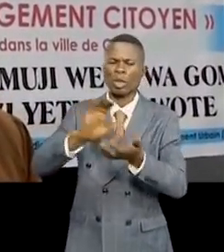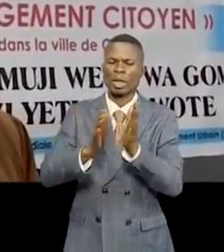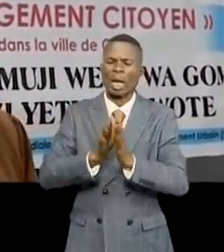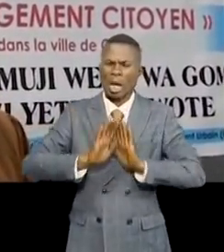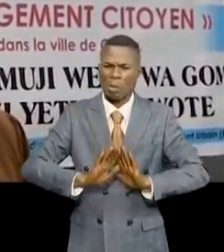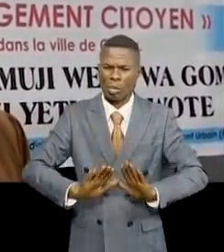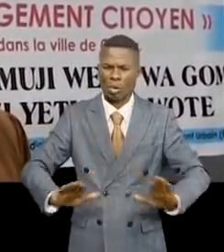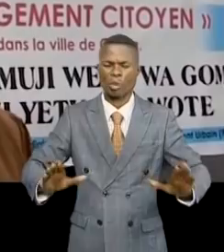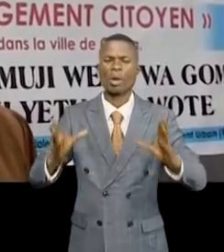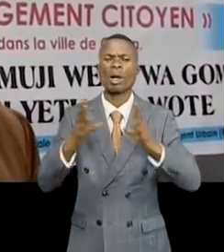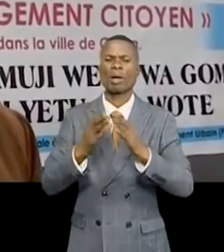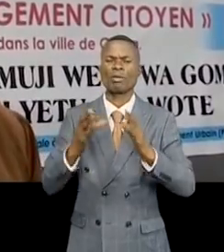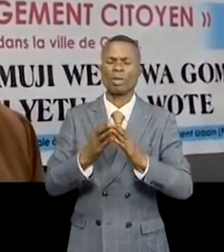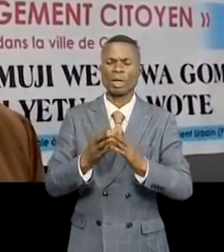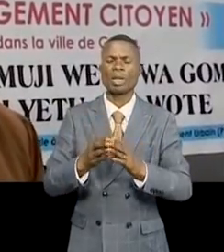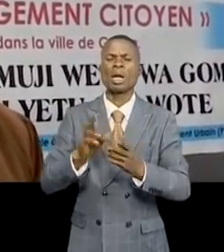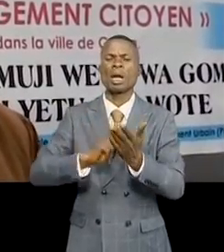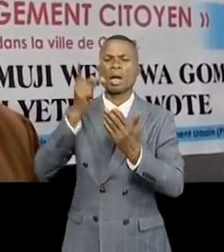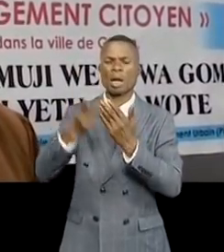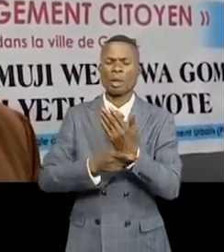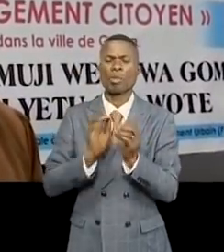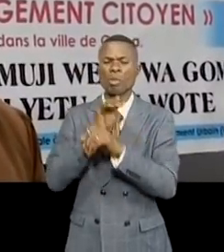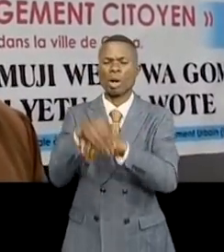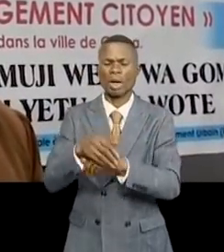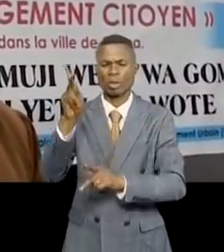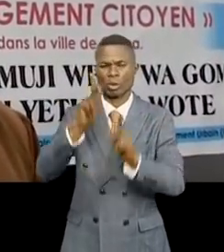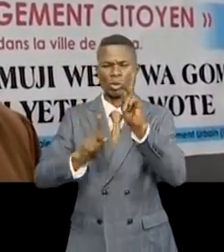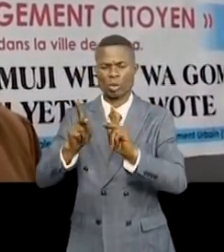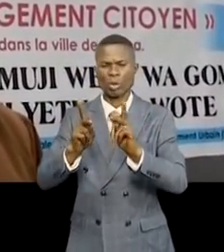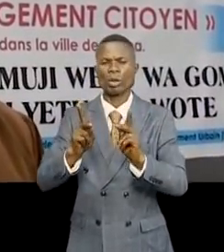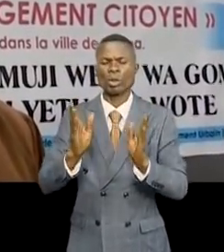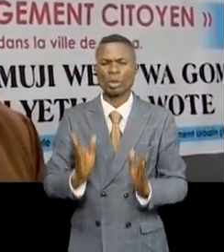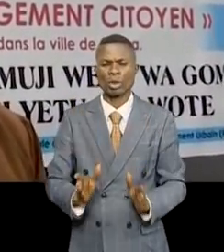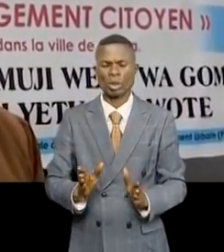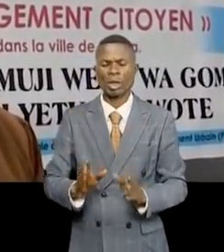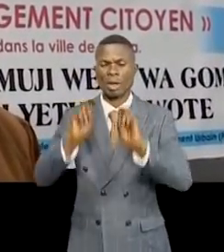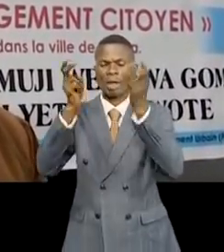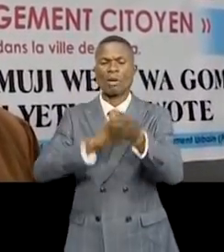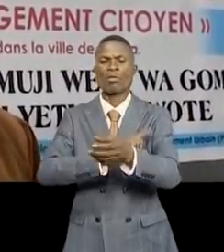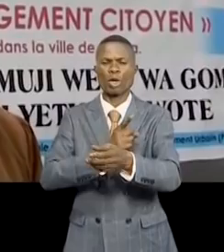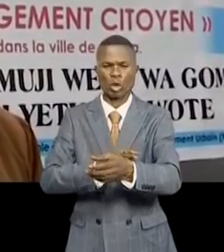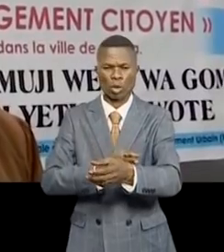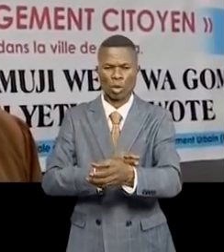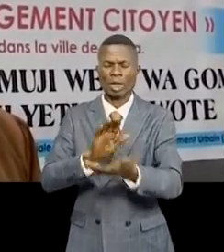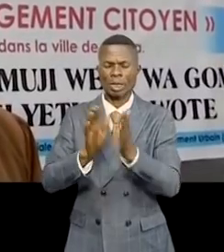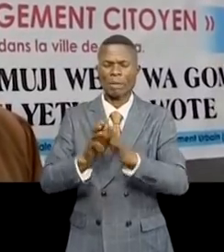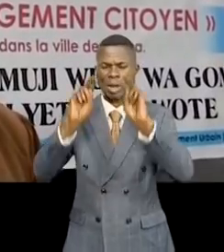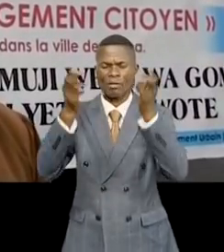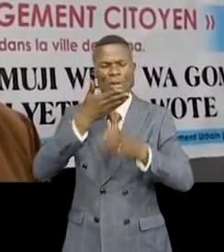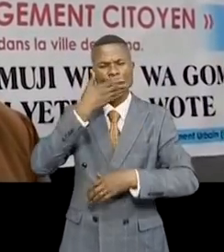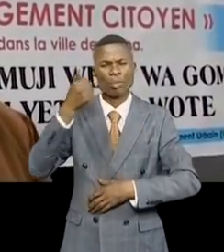avec notre programme d'engagement citoyen pour que Goma puisse être une ville